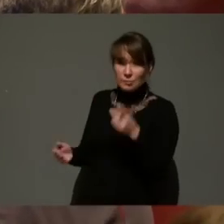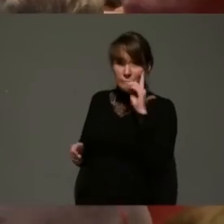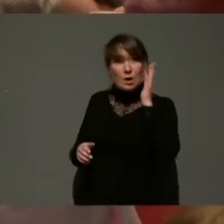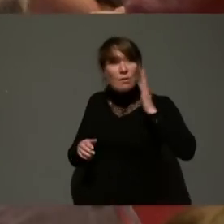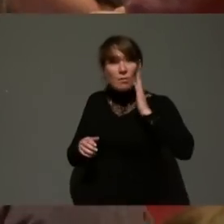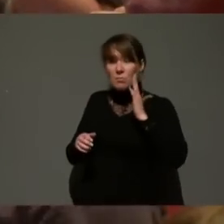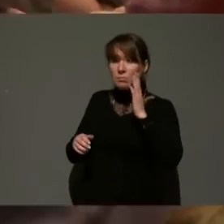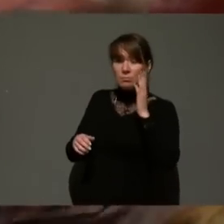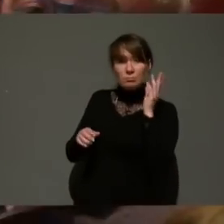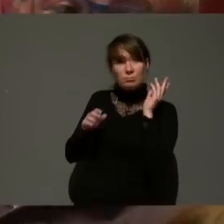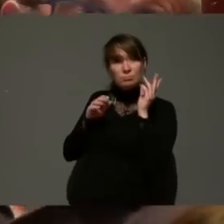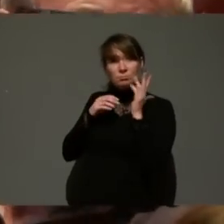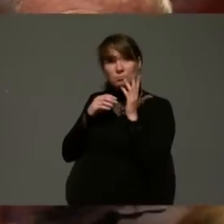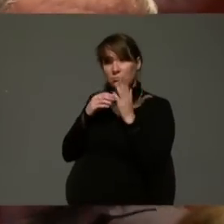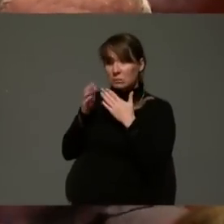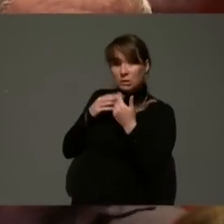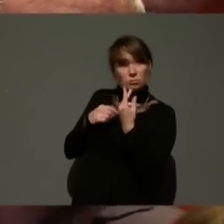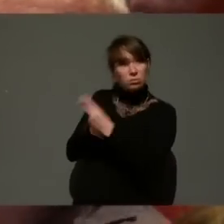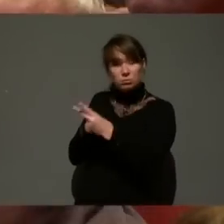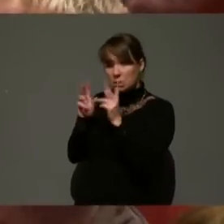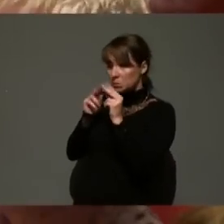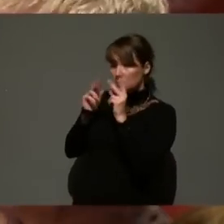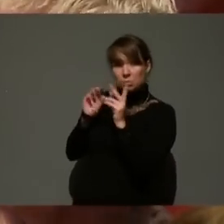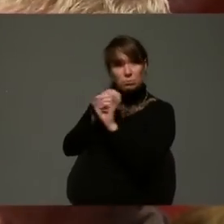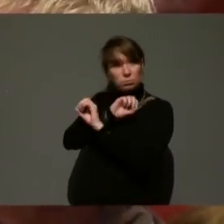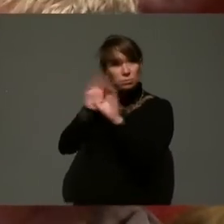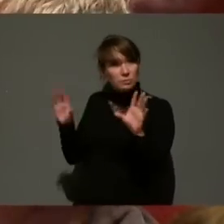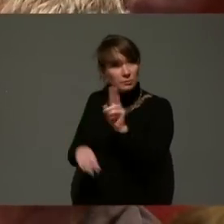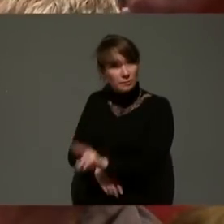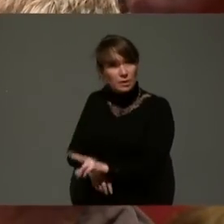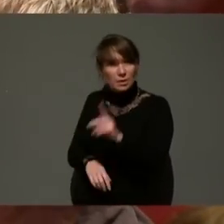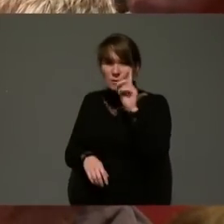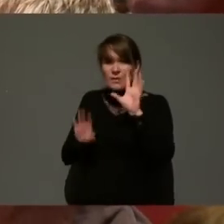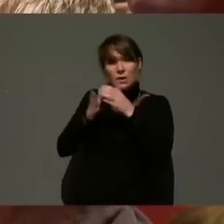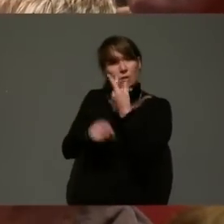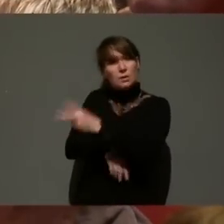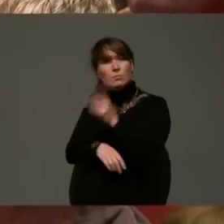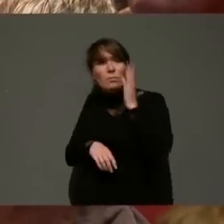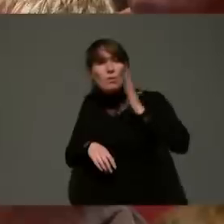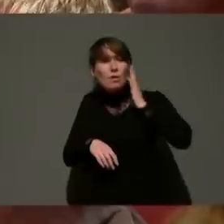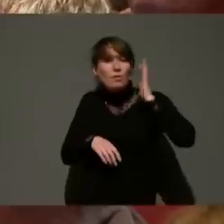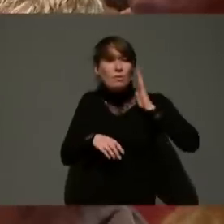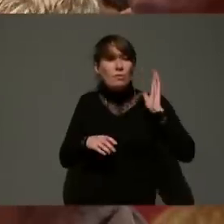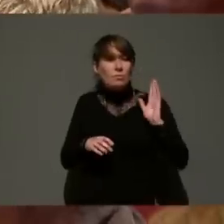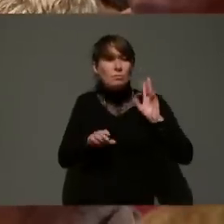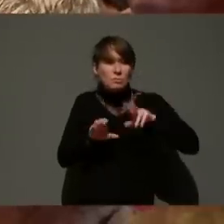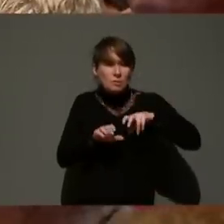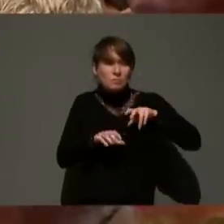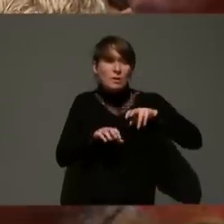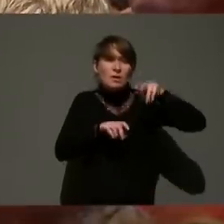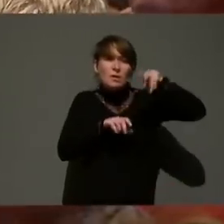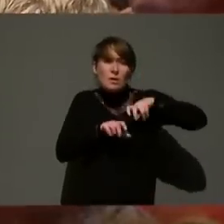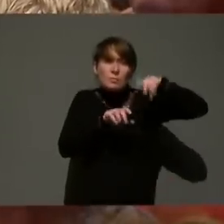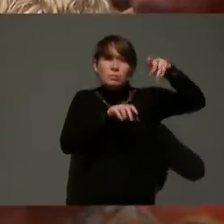ce que tu faisais, quand on était avec ton équipe sur les tapis roulants. Avant, il n'y avait pas les tapis roulants, mais il